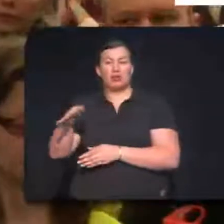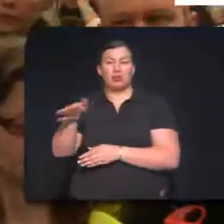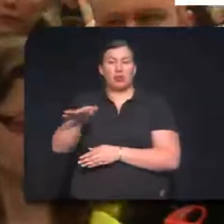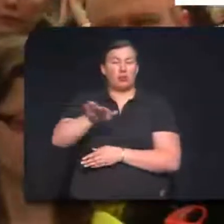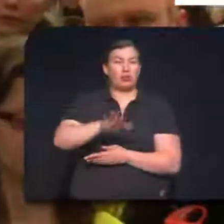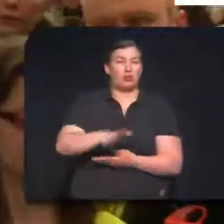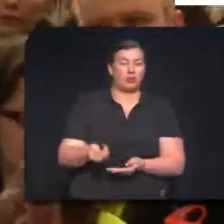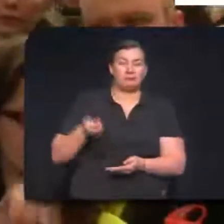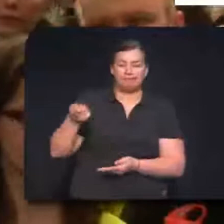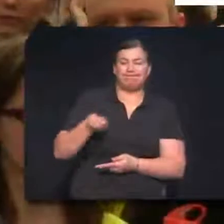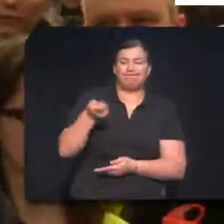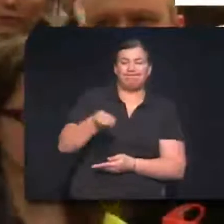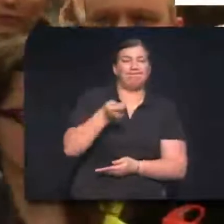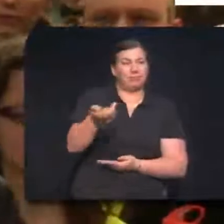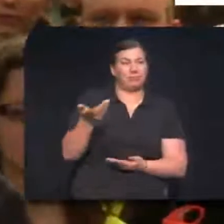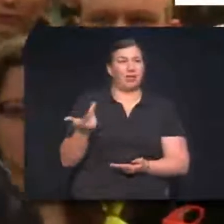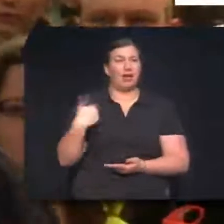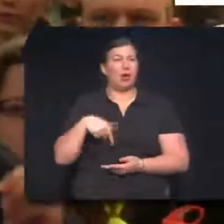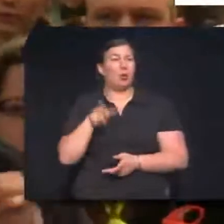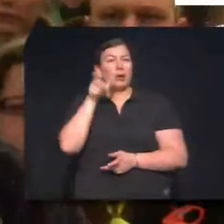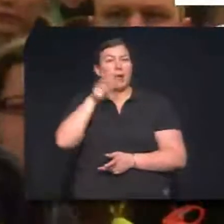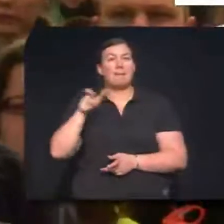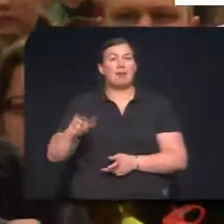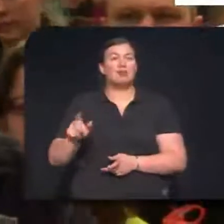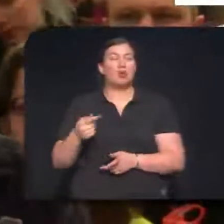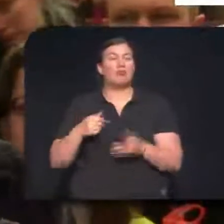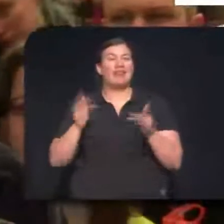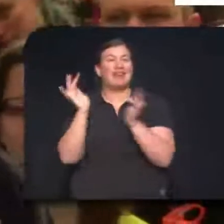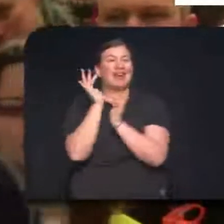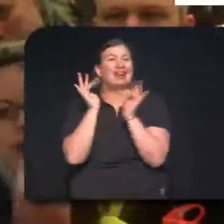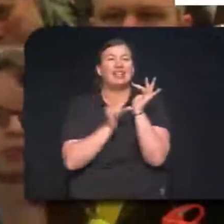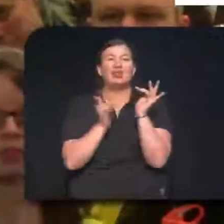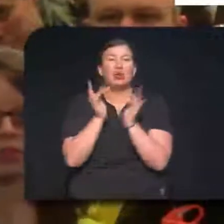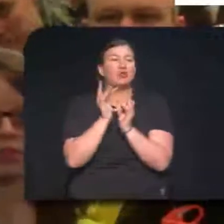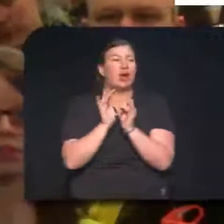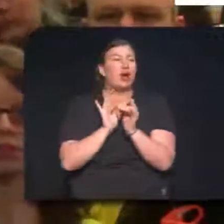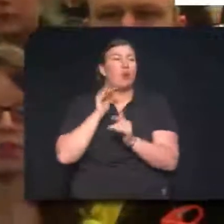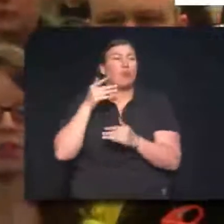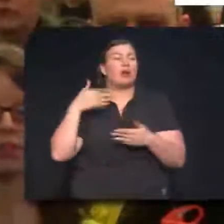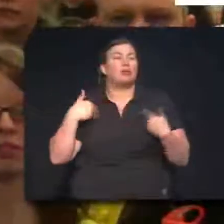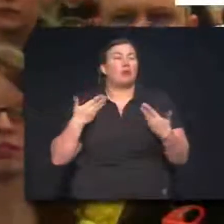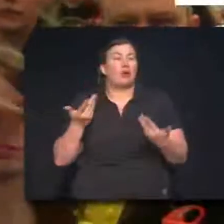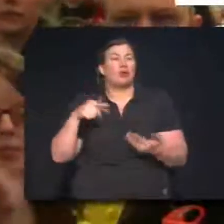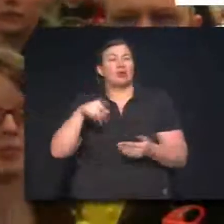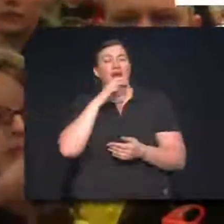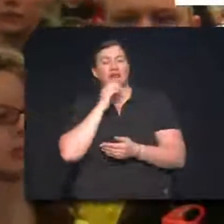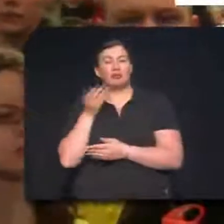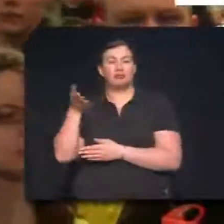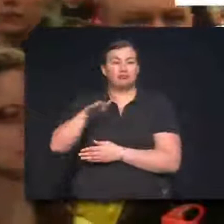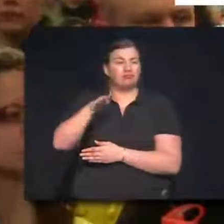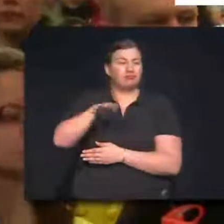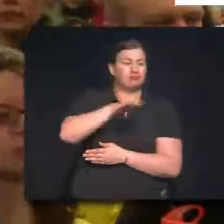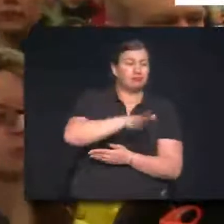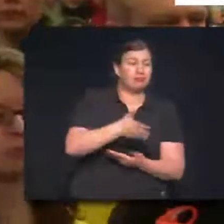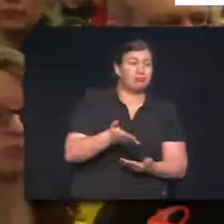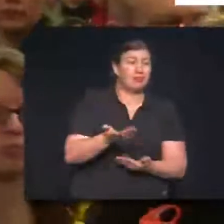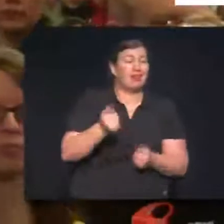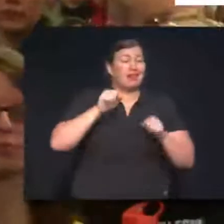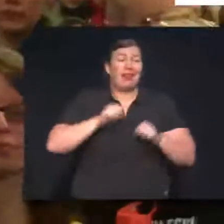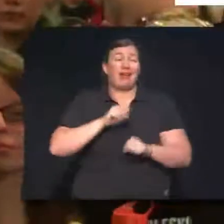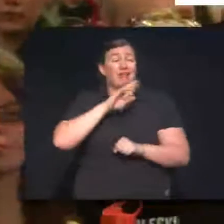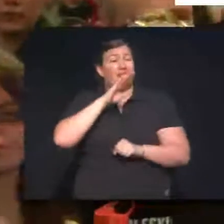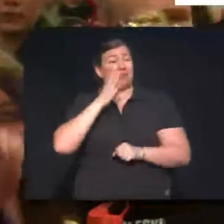haftlagern wegen ihrer politischen Überzeugungen im Kampf für Menschenrechte verrecken wir können natürlich das tun was auch will und